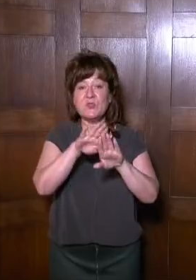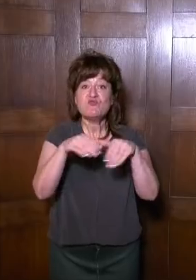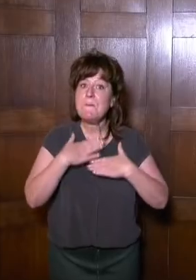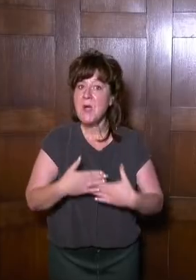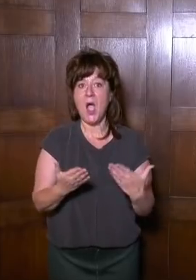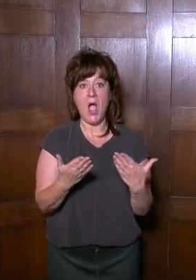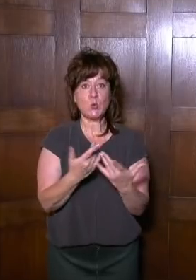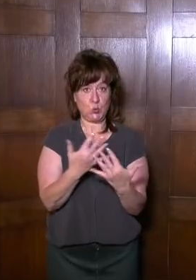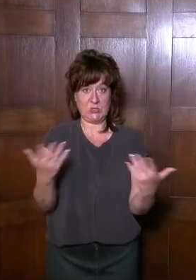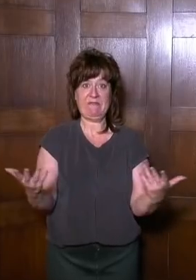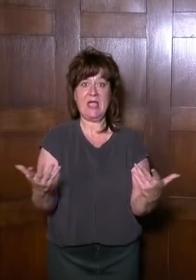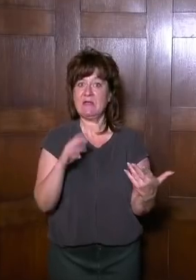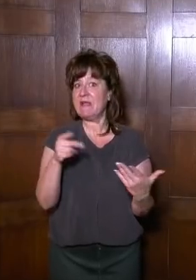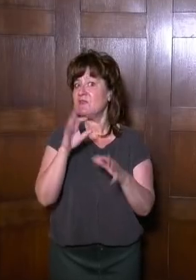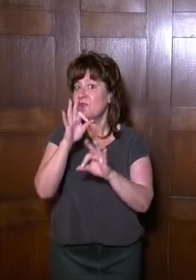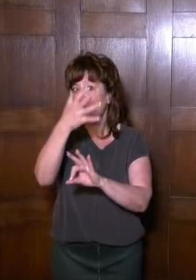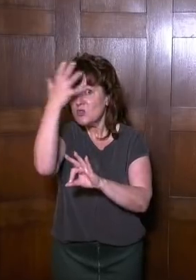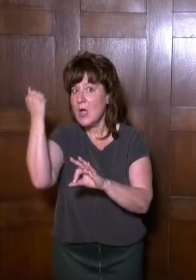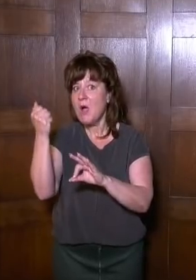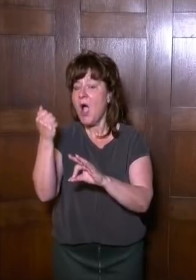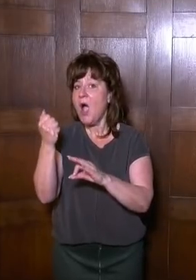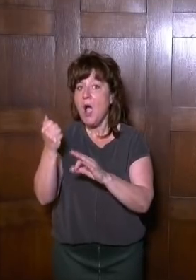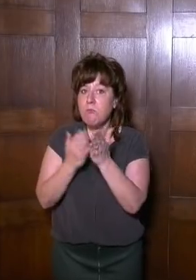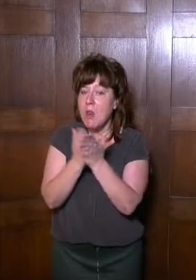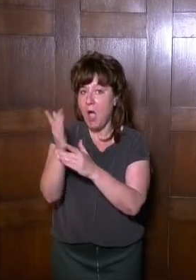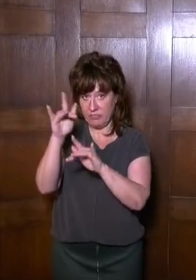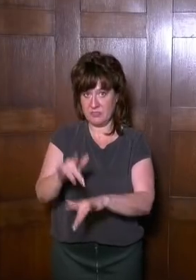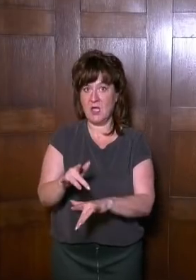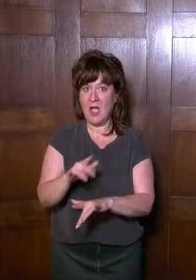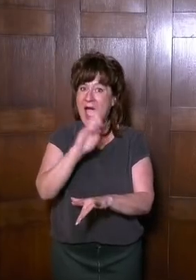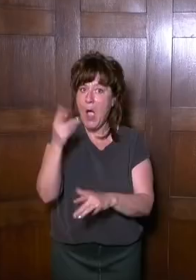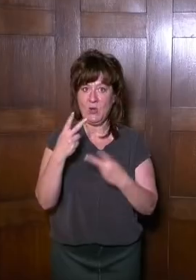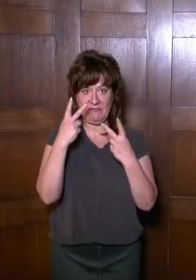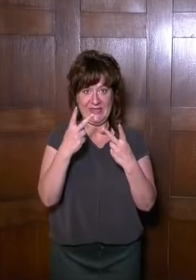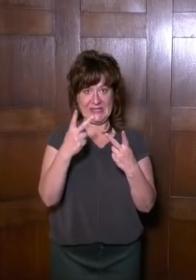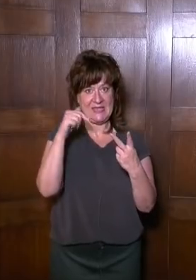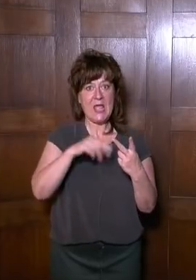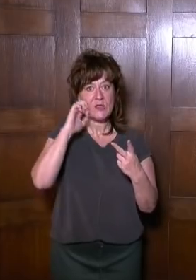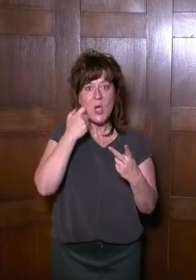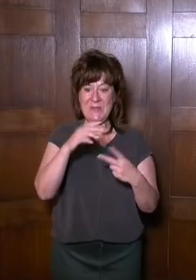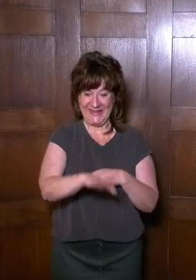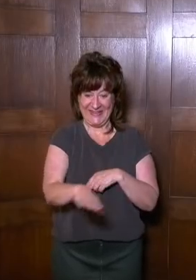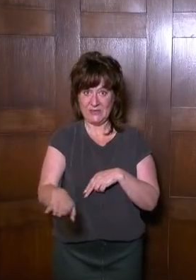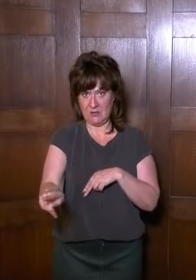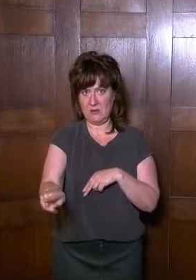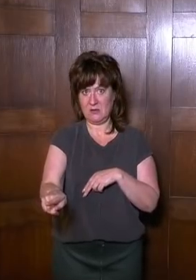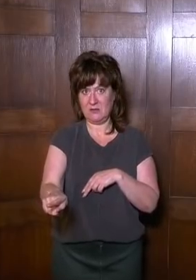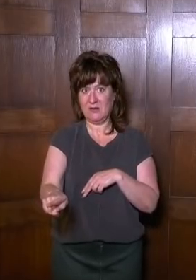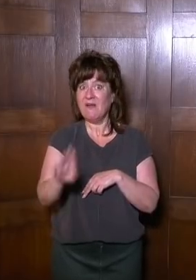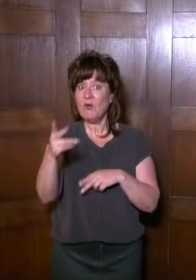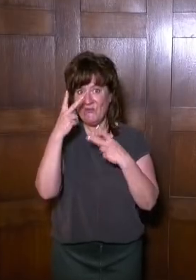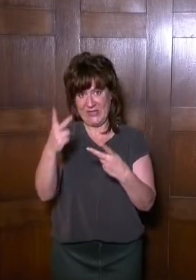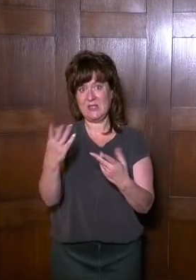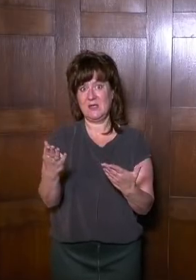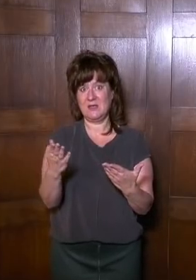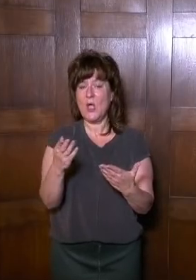Schwimmbäder, was ja auch für den Sommer dann vorgesehen ist, geplant ist. Aber auch, und das ist mir auch wichtig, jetzt nochmal auch an die Kinder zu denken. Vorhin war ja auch ein